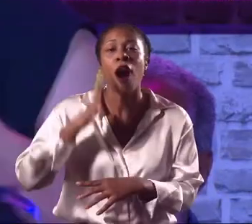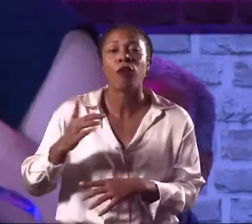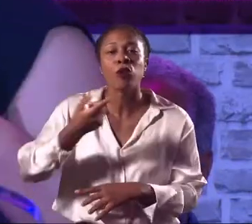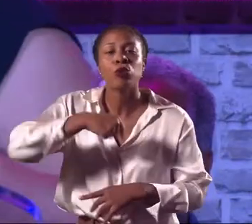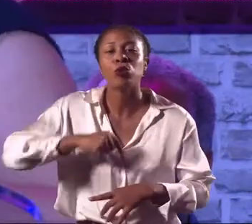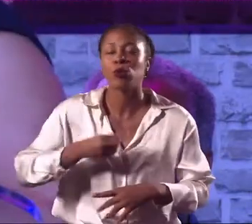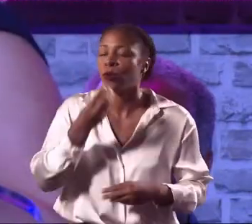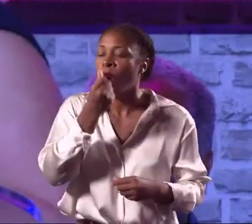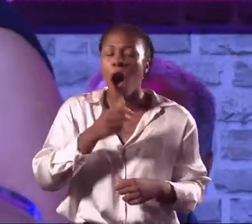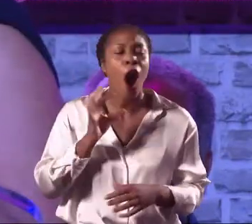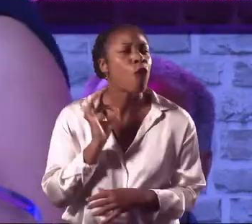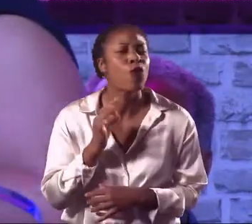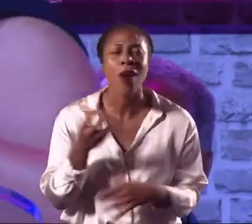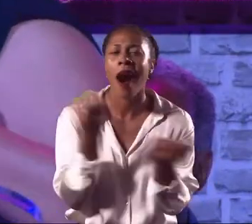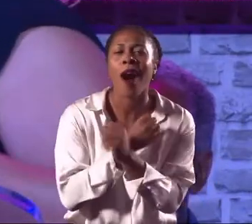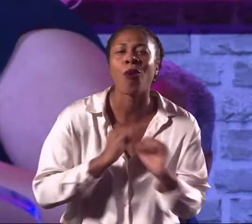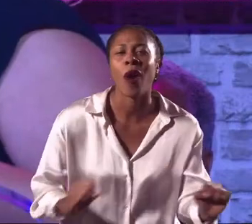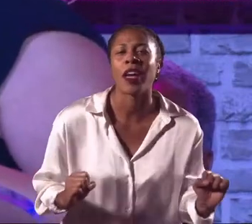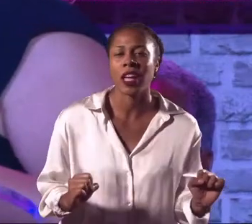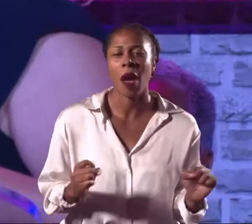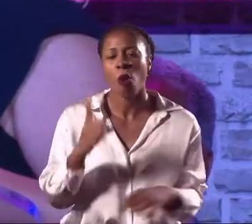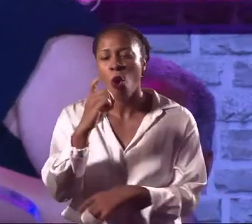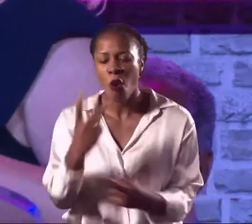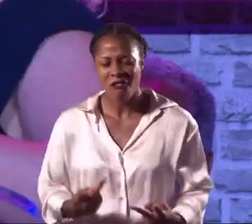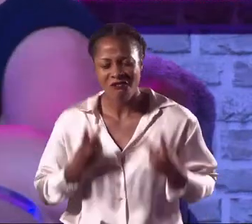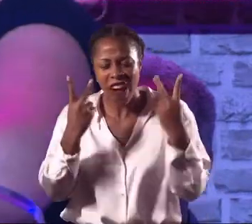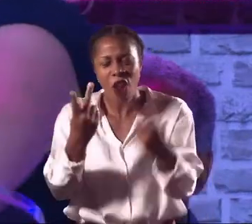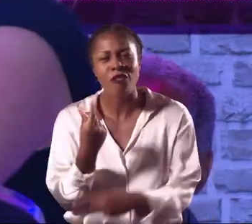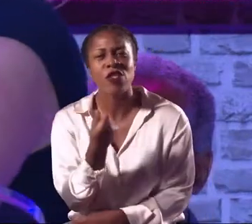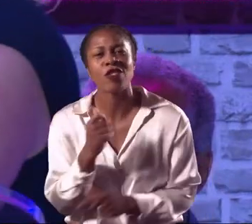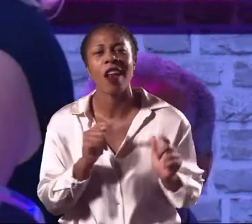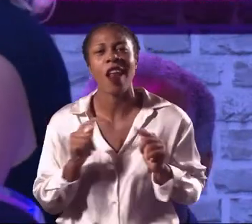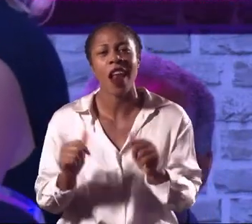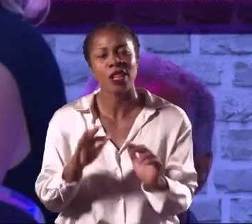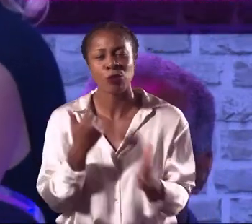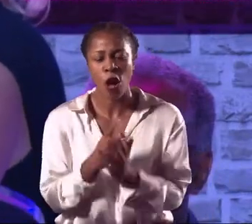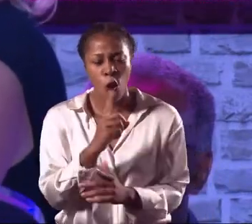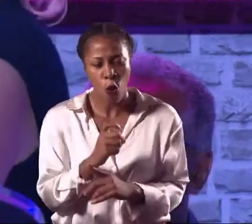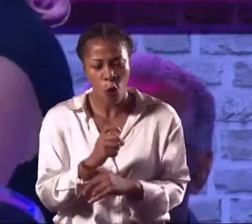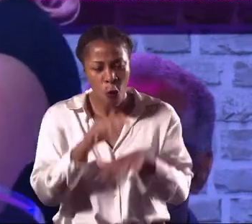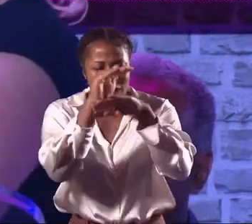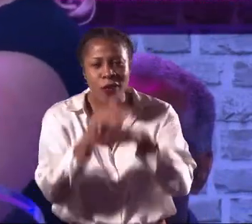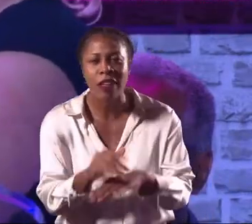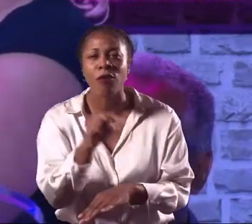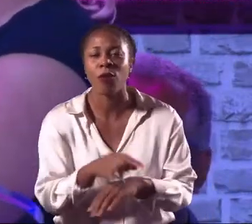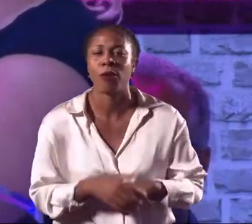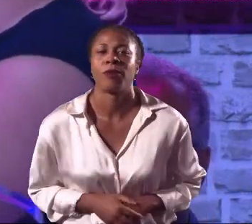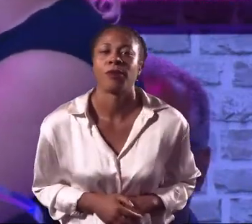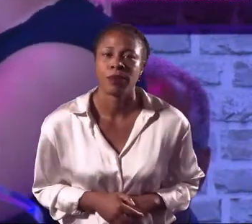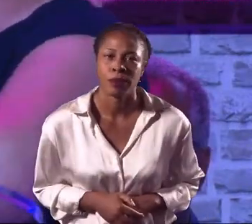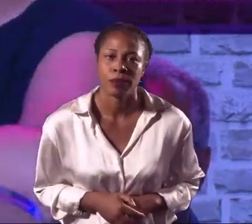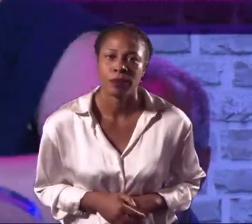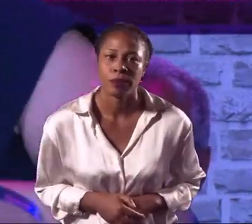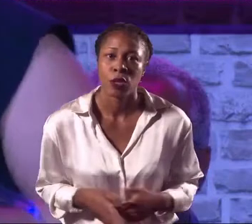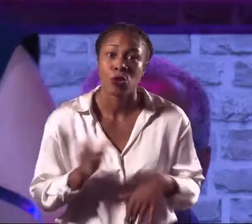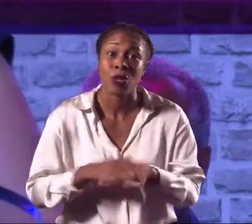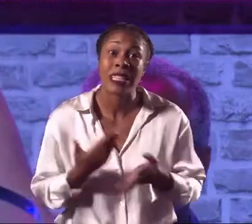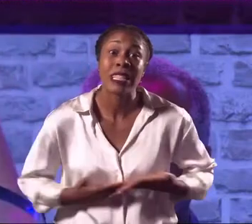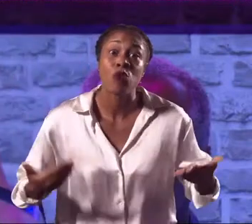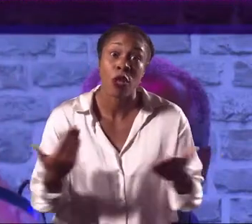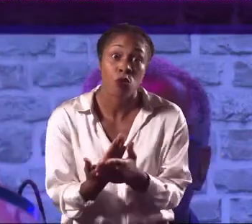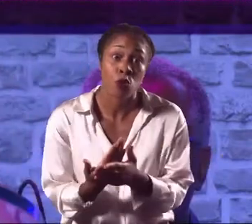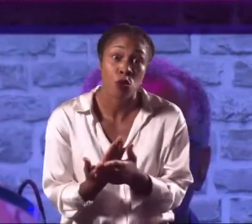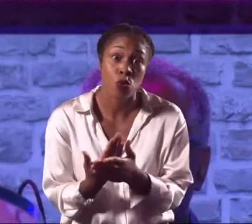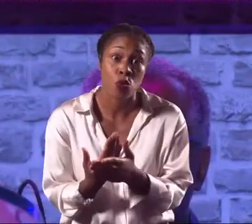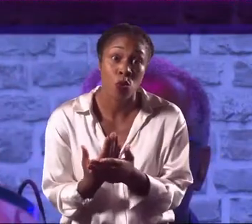savez, comme l'eau sera financiarisée, comme elle aura une valeur financière, ben on va faire attention à l'eau. » Eh bien, au moment où il y avait un danger mortel pour tout le